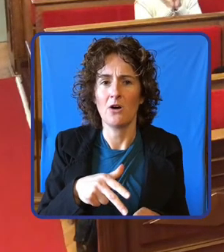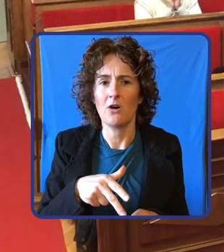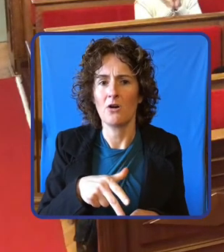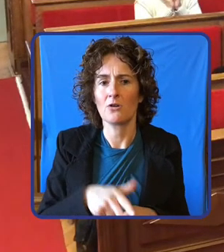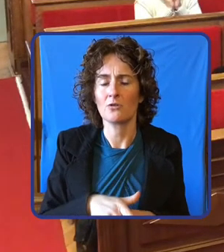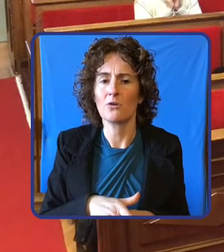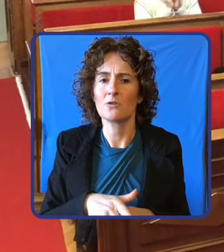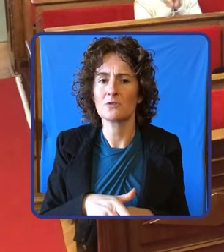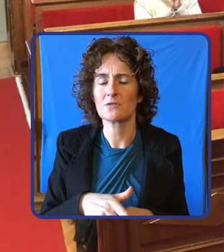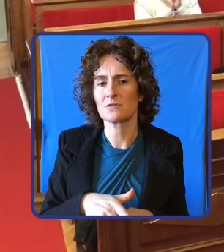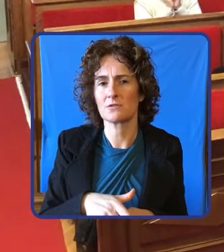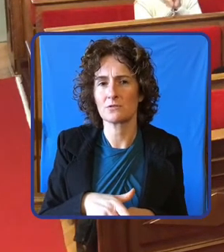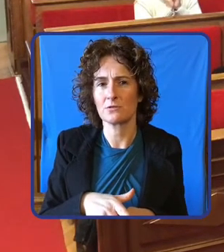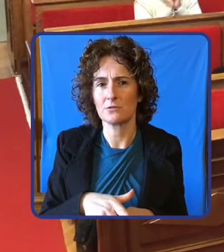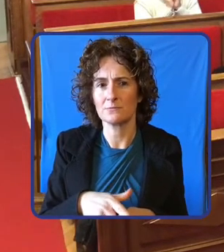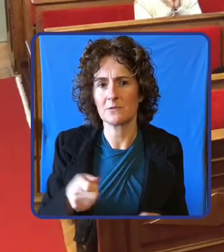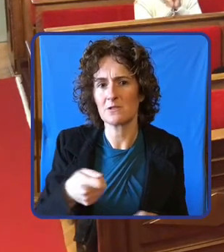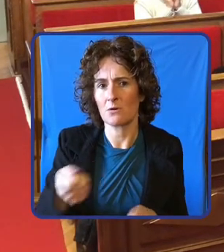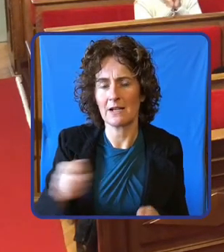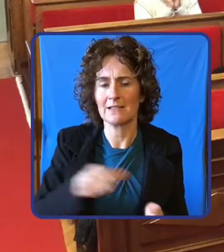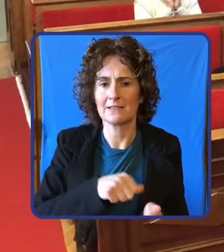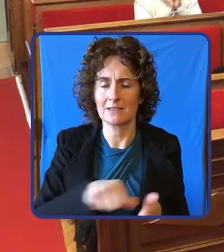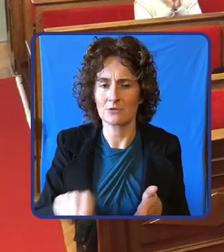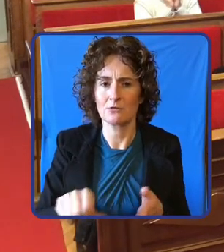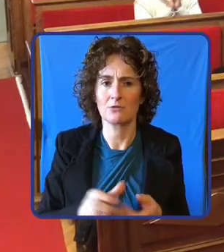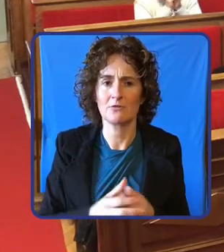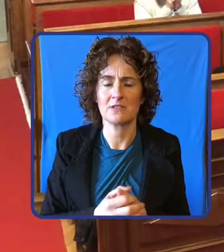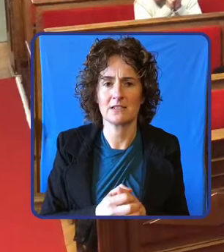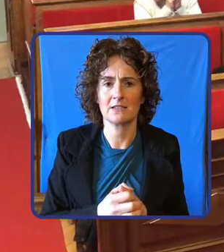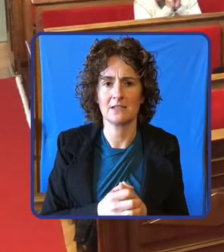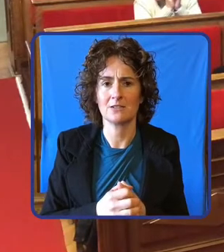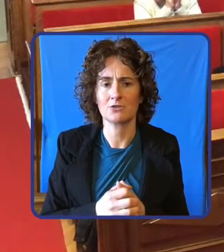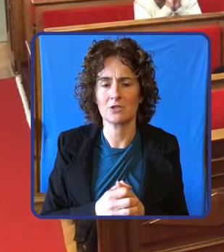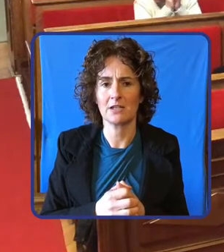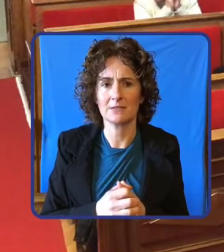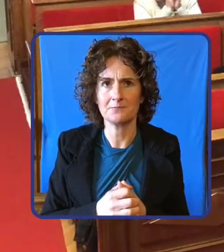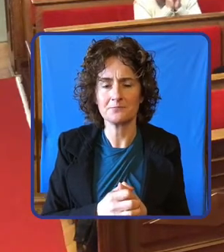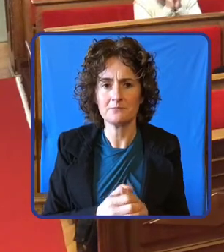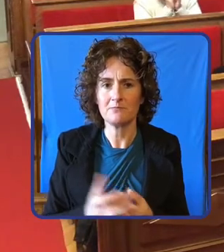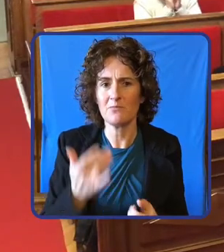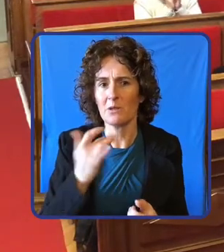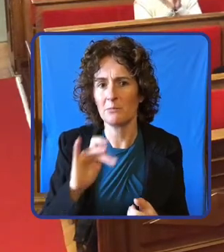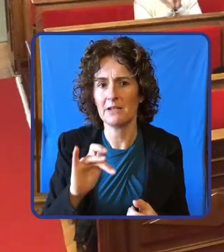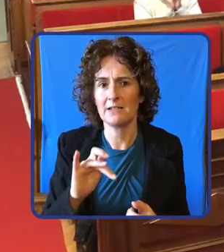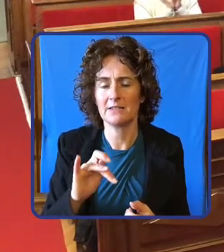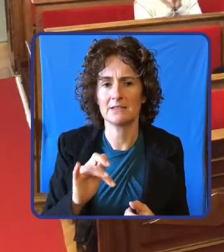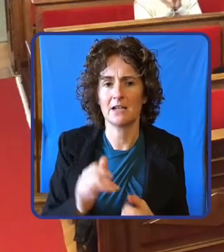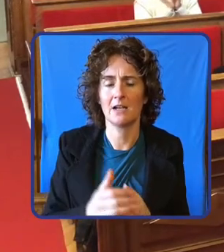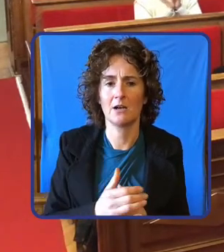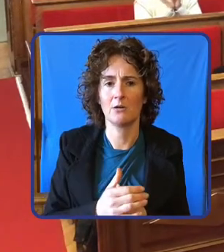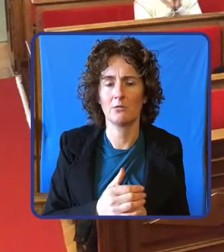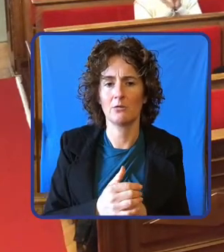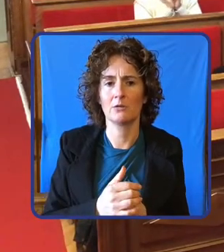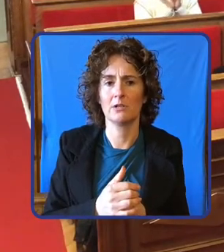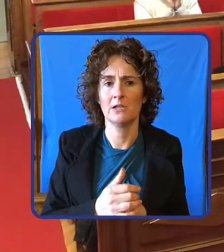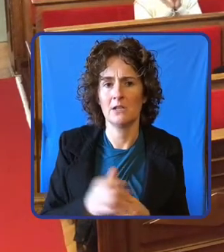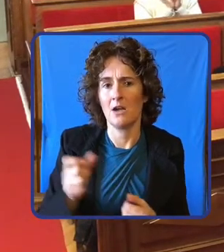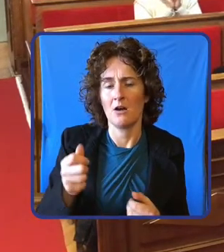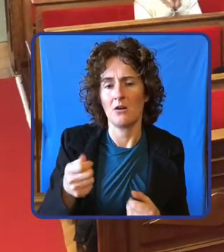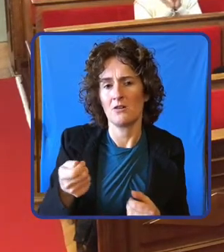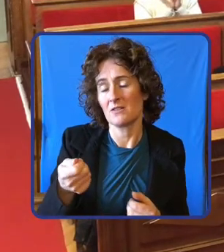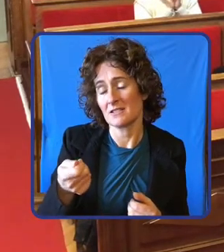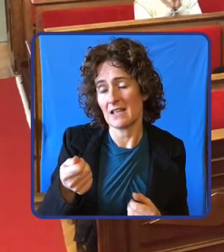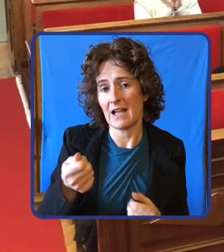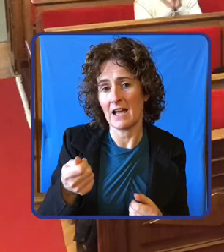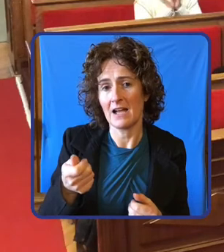elmúlt időszakban történtek olyan változások, piaci folyamatok, amelyek ezt mérsékelhetik. Ugye például az áram és gáz tőzsdejére valamelyest csökkent, illetve az